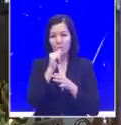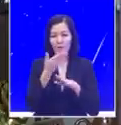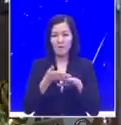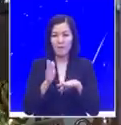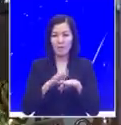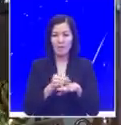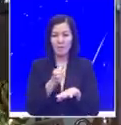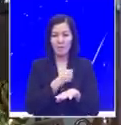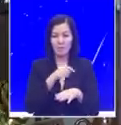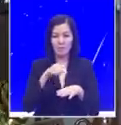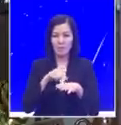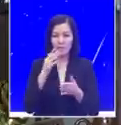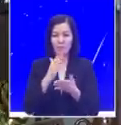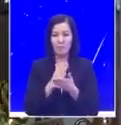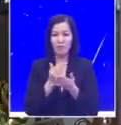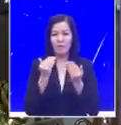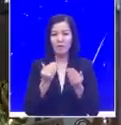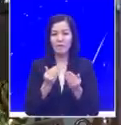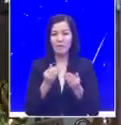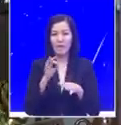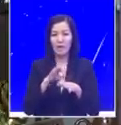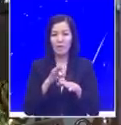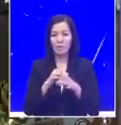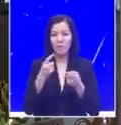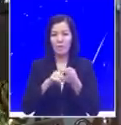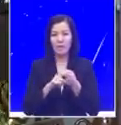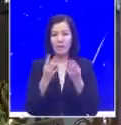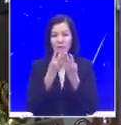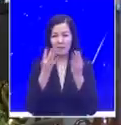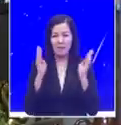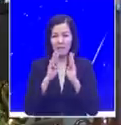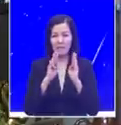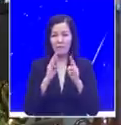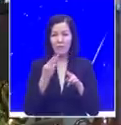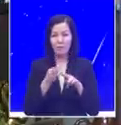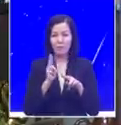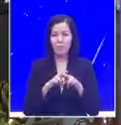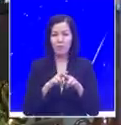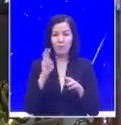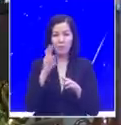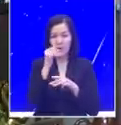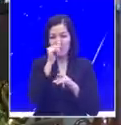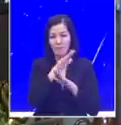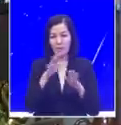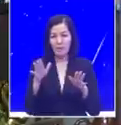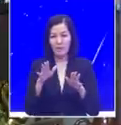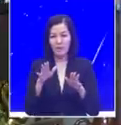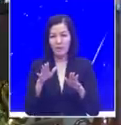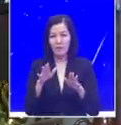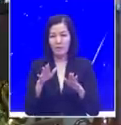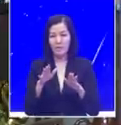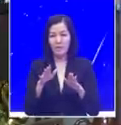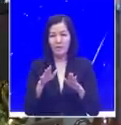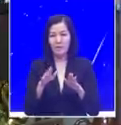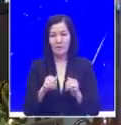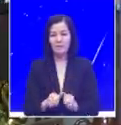өкінішті. Мынадай кезеңге тұспа тұс келді. Енді не дейміз? Жаны жәннатта болсын.